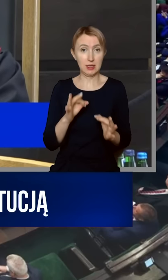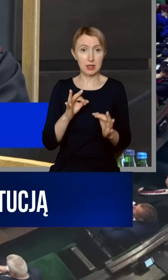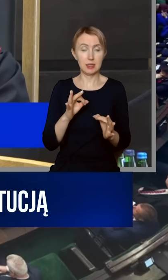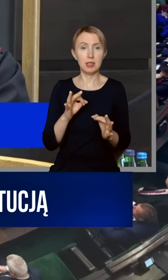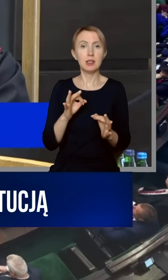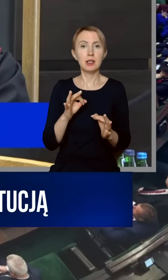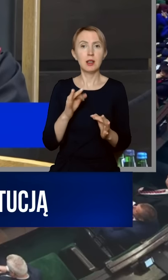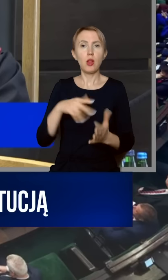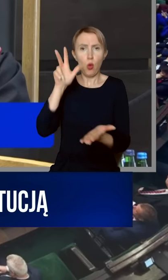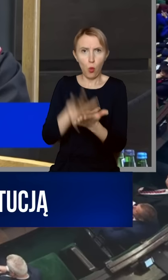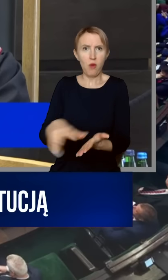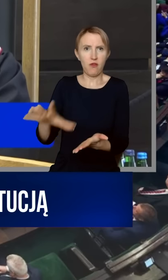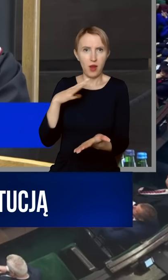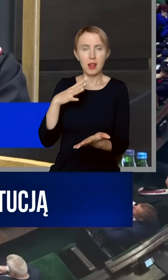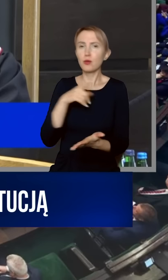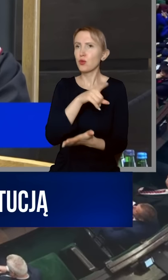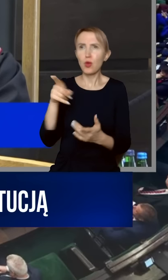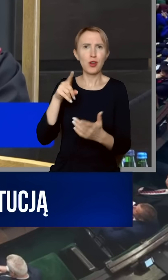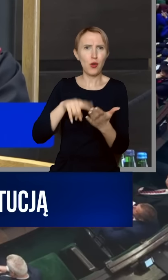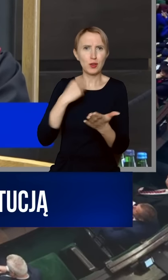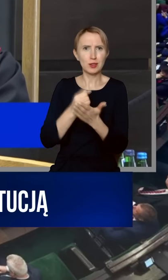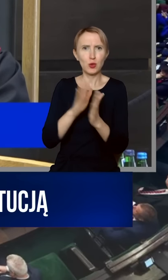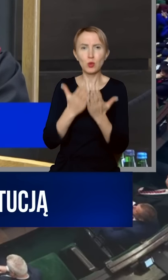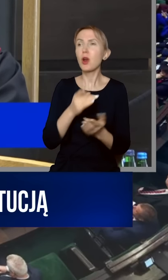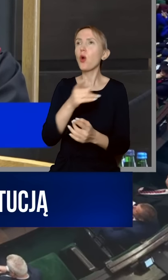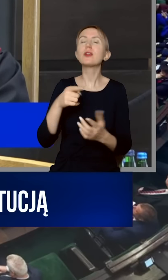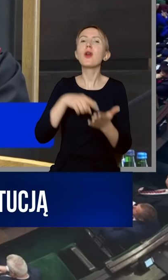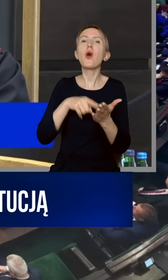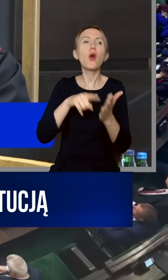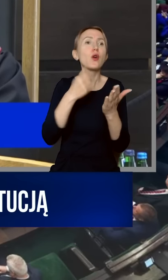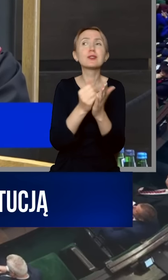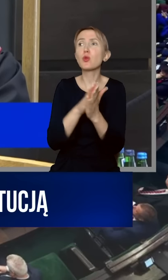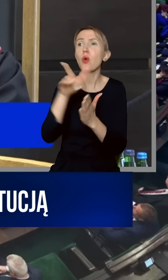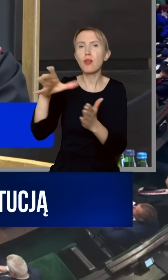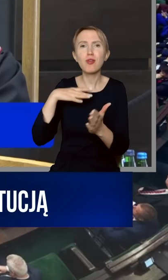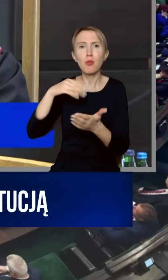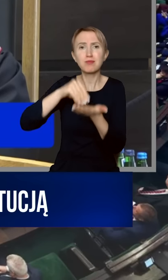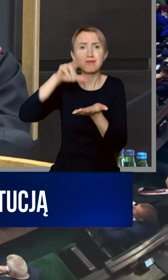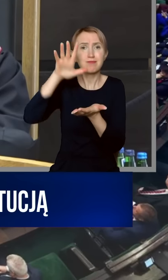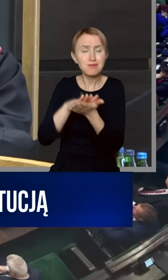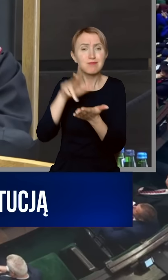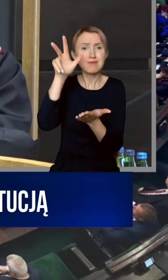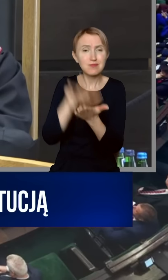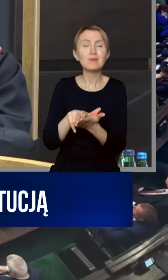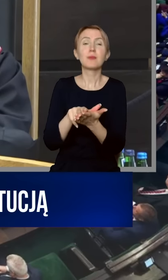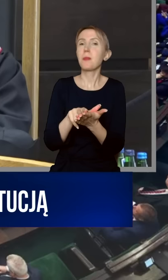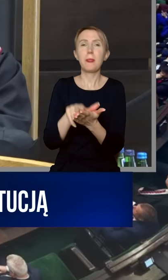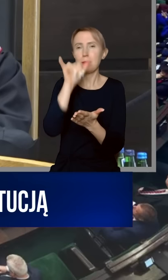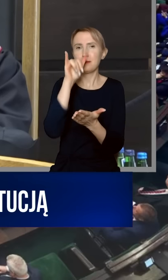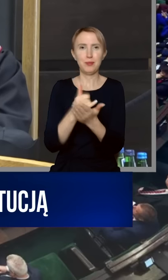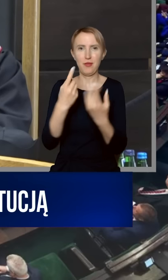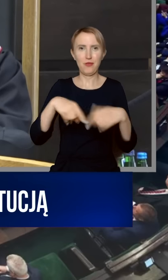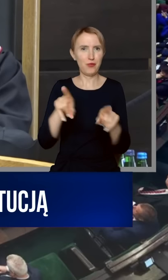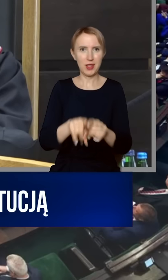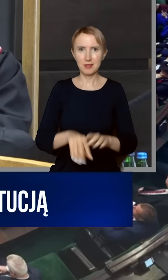przecież uchwaliły. To jest ich konstytucja i oni nawet w ramach tej przez siebie przyjętej, przeforsowanej konstytucji nie są w stanie się